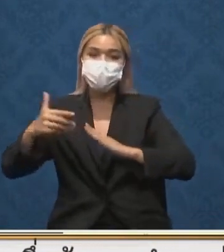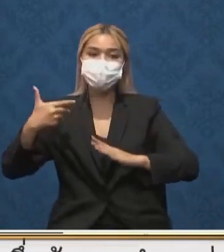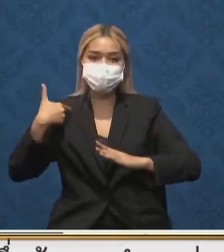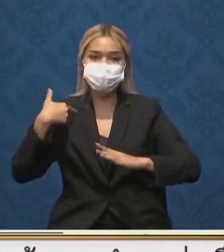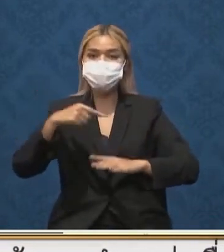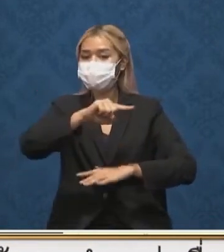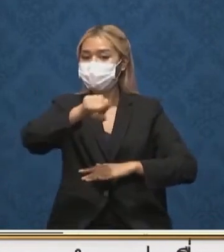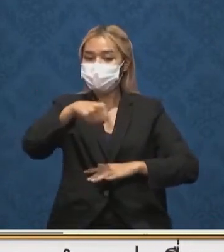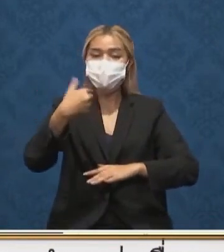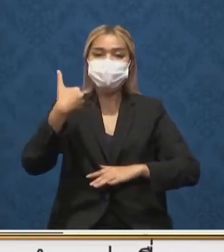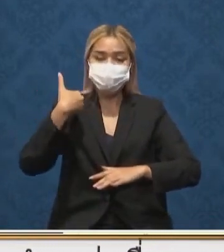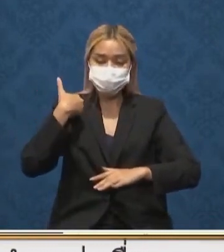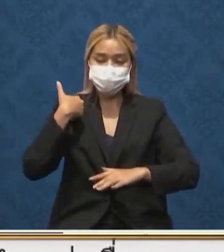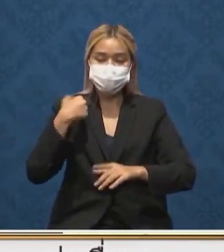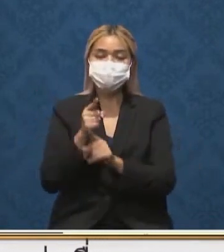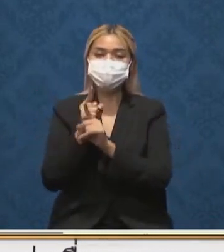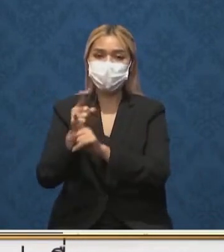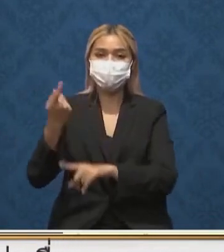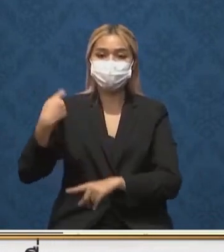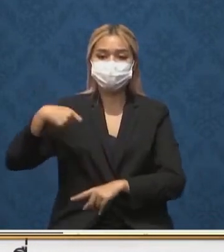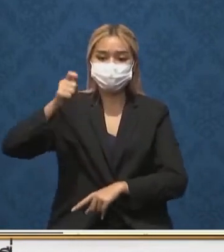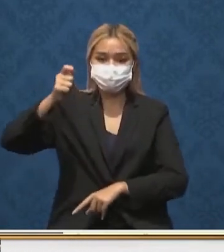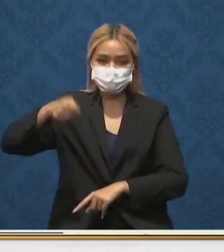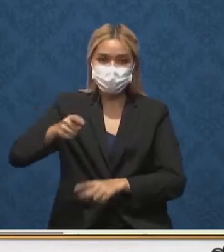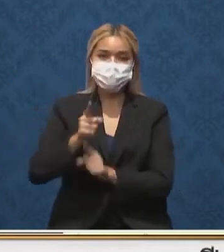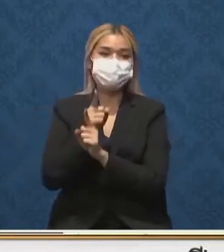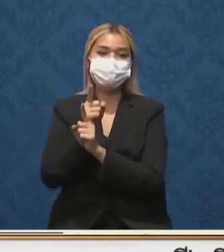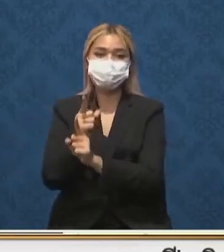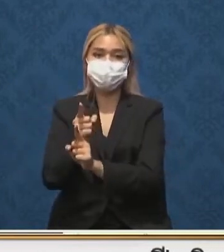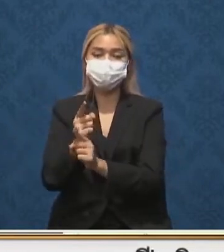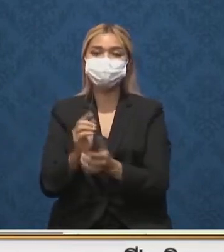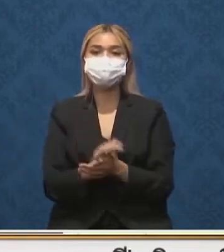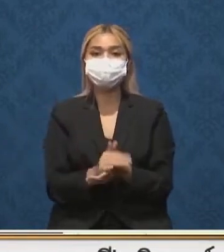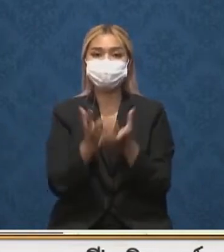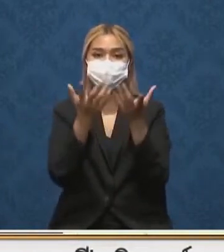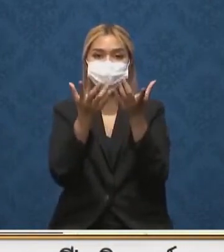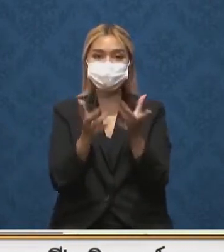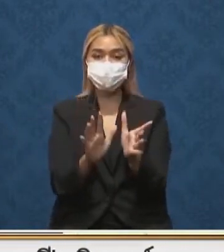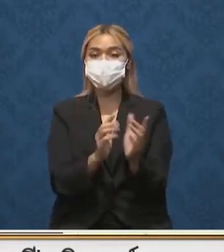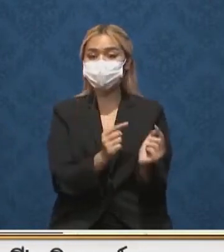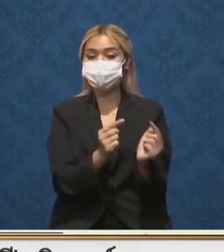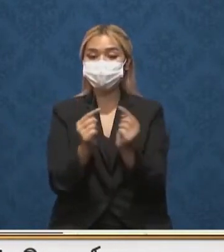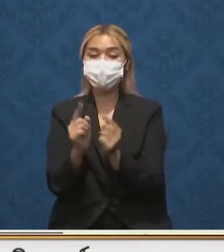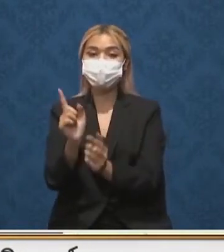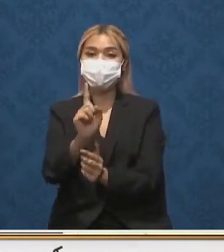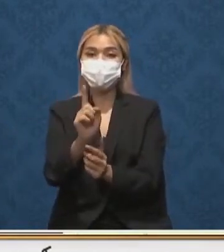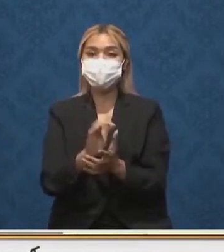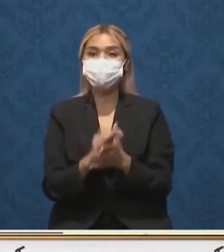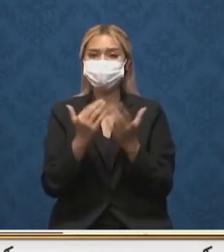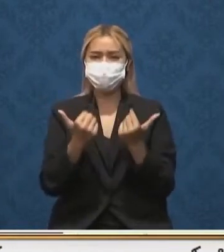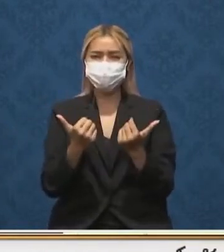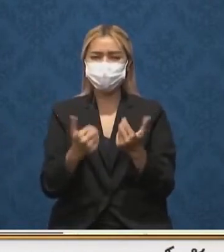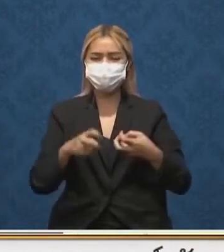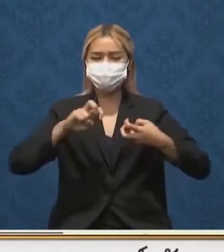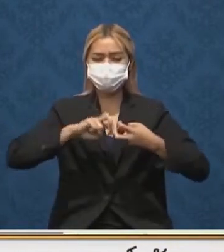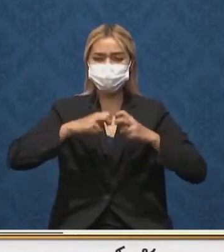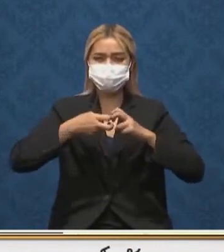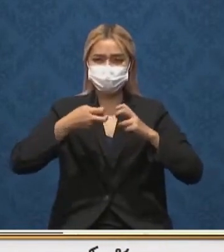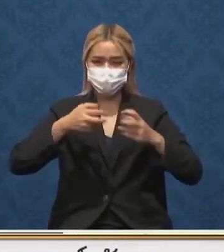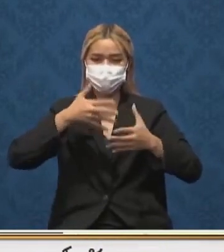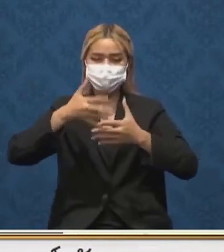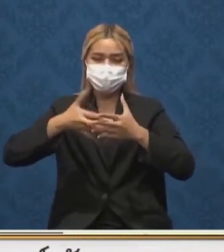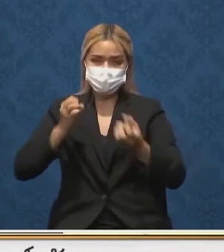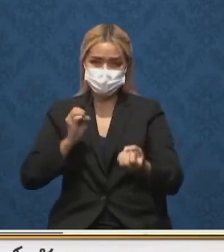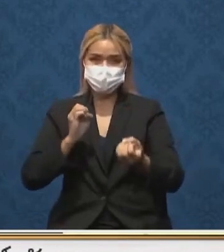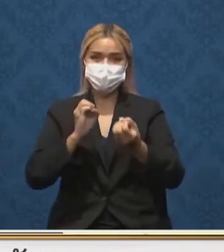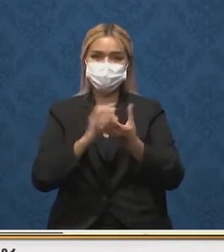ในขั้นตอนของศาลอยู่นะครับในขณะนี้ก็มาถึงประเด็นตรงนี้ว่าเกิดขึ้นได้อย่างไรนะครับ